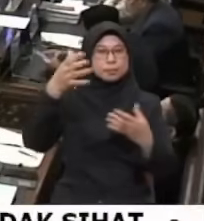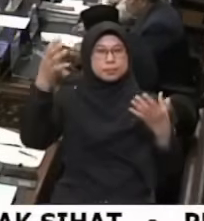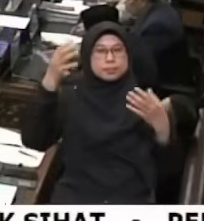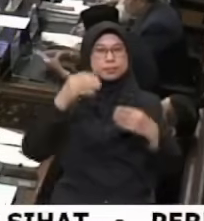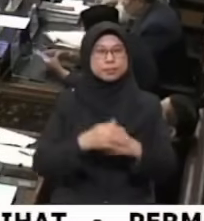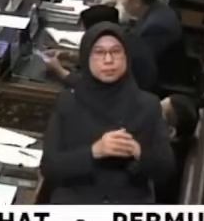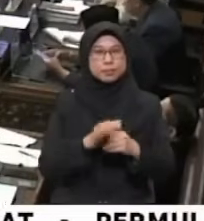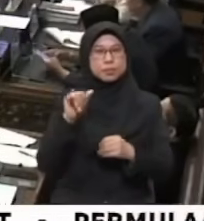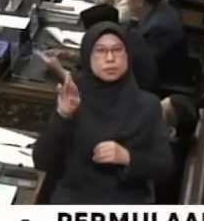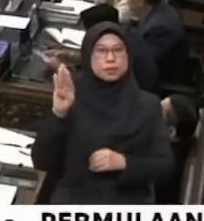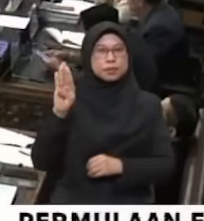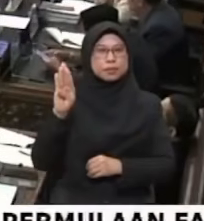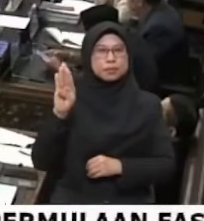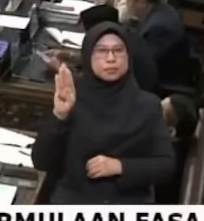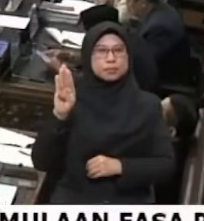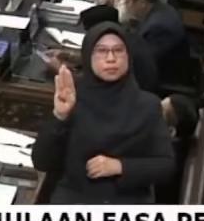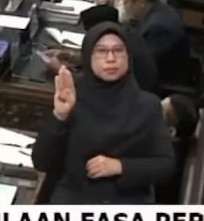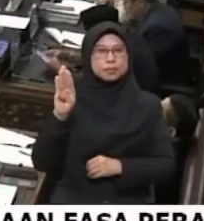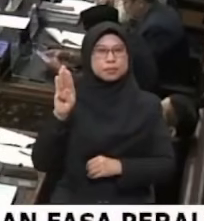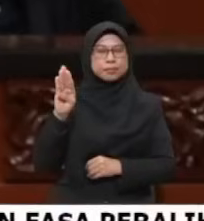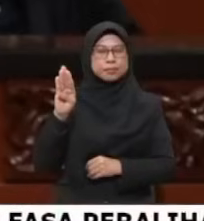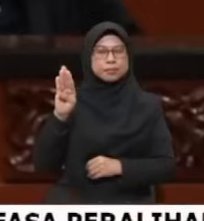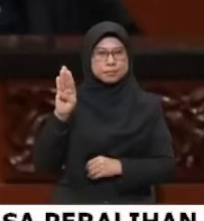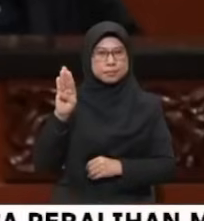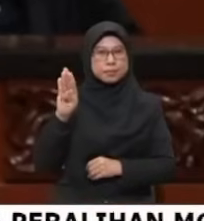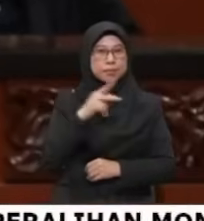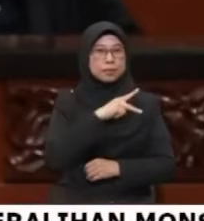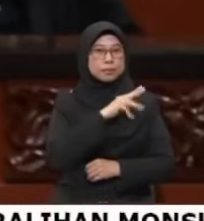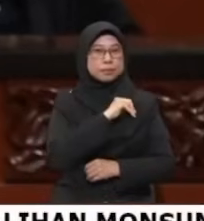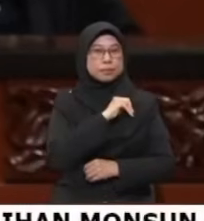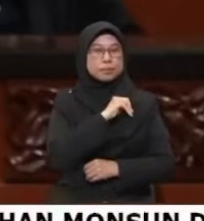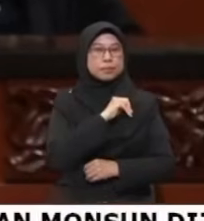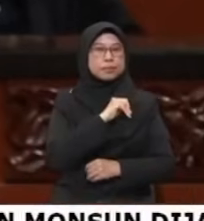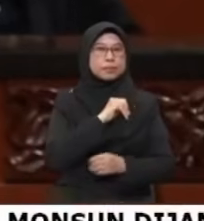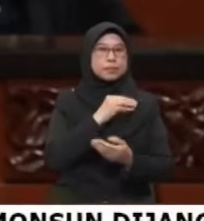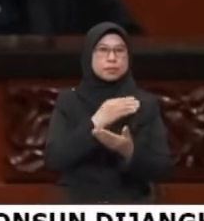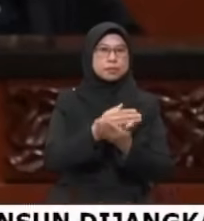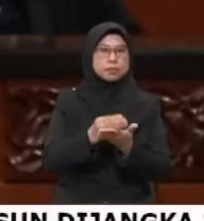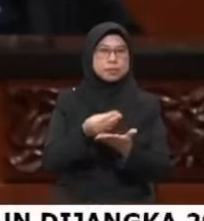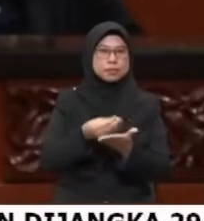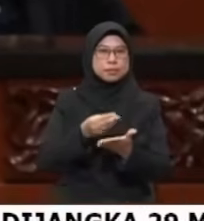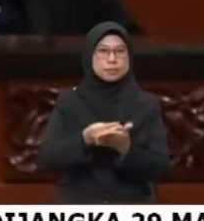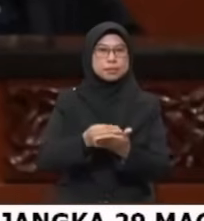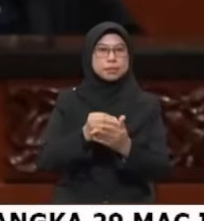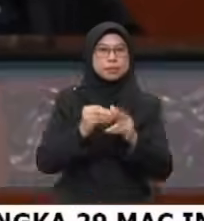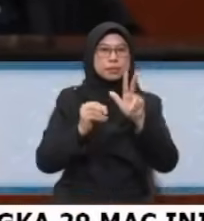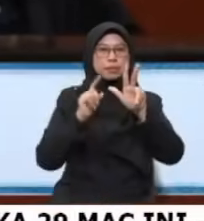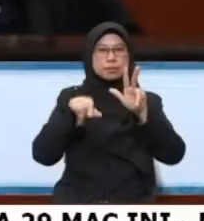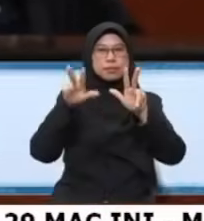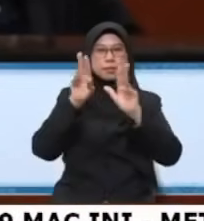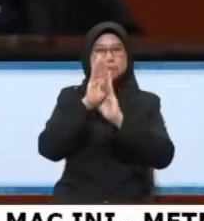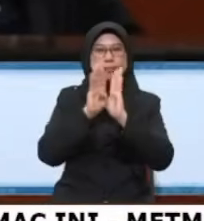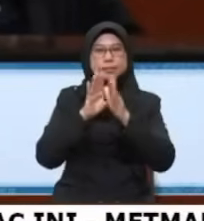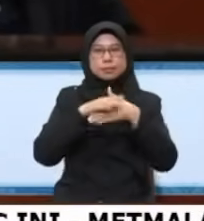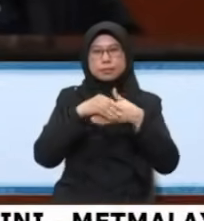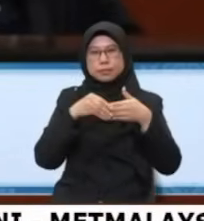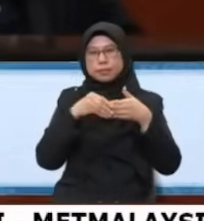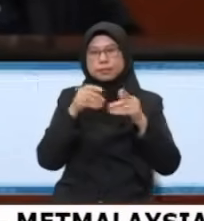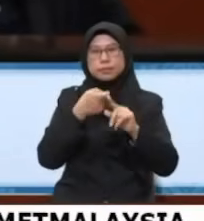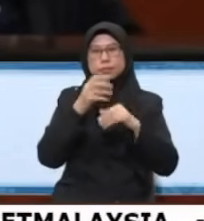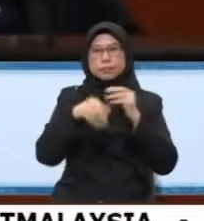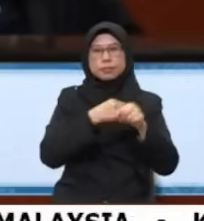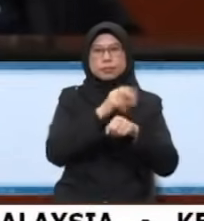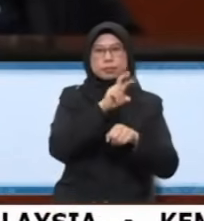yang berhormat Senator Kementerian telah memperuntukkan sebanyak r3.3 bilion dari